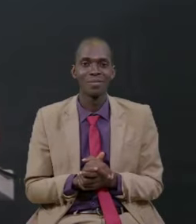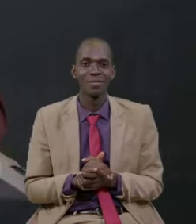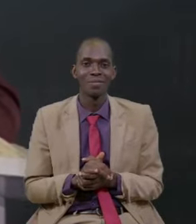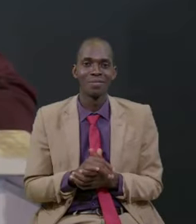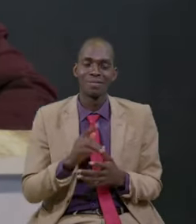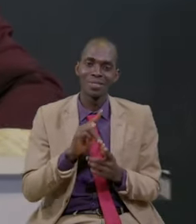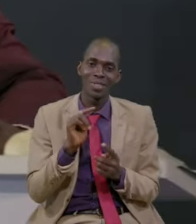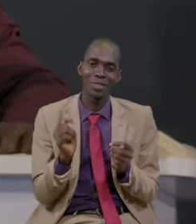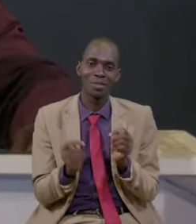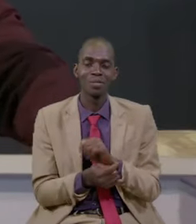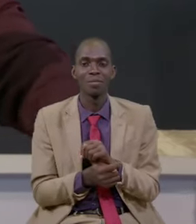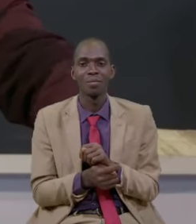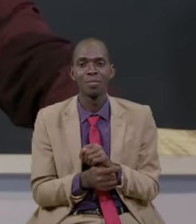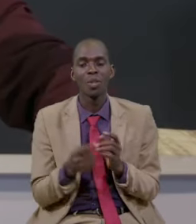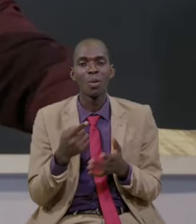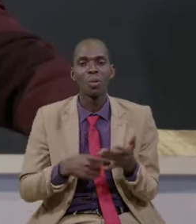Transformer.